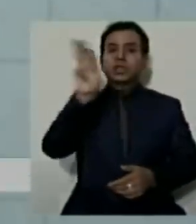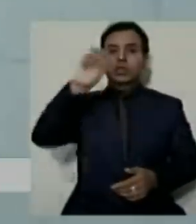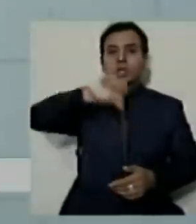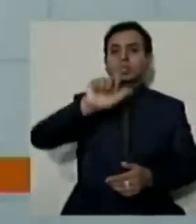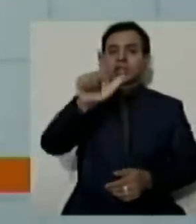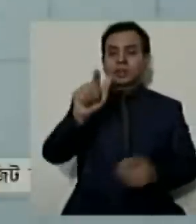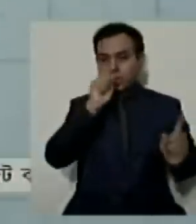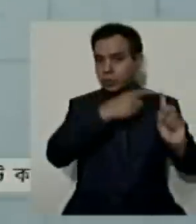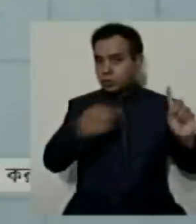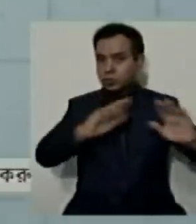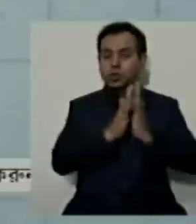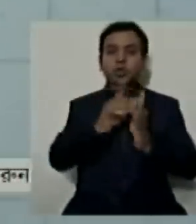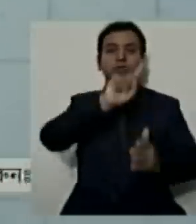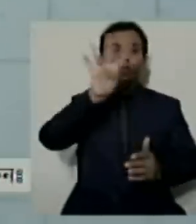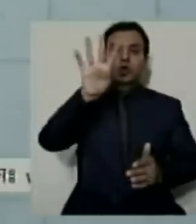14,43,670।